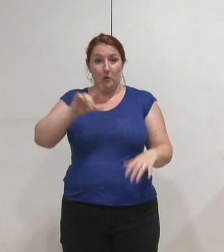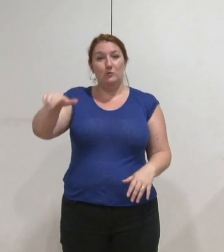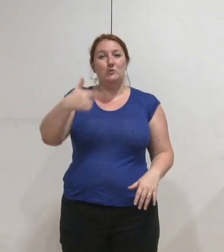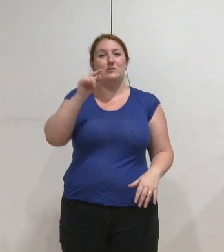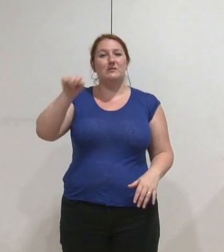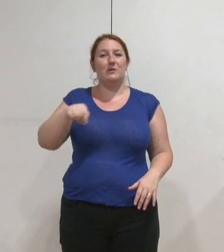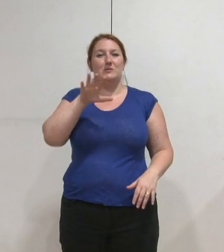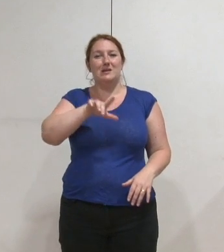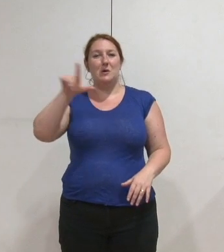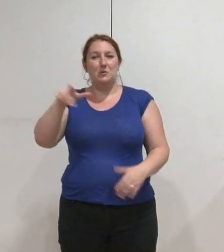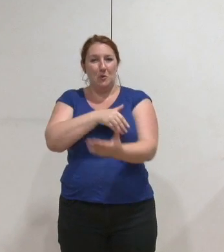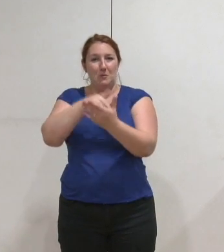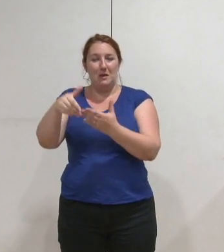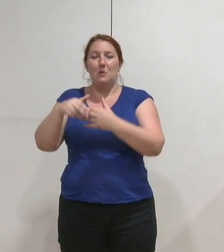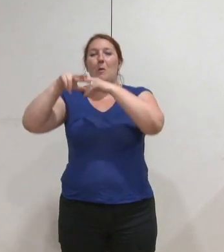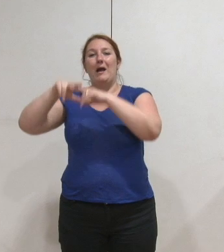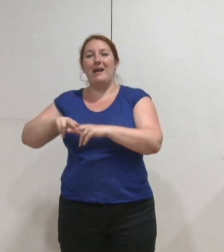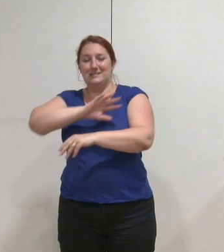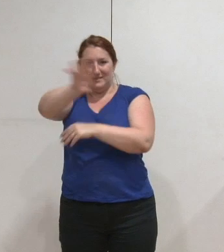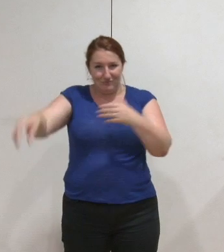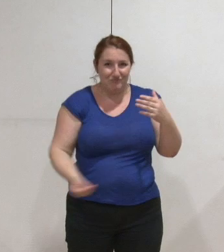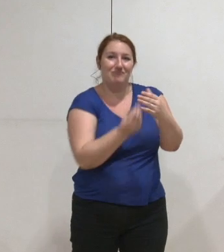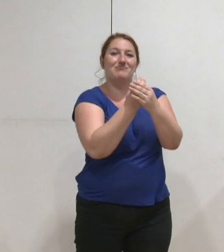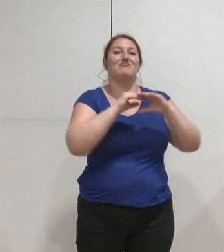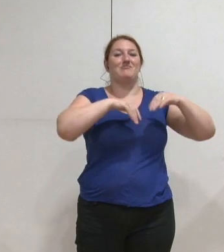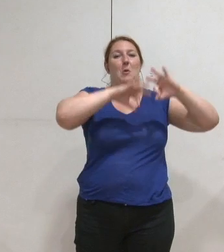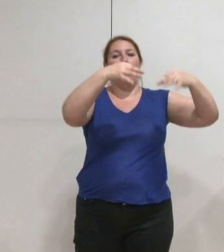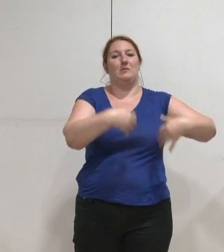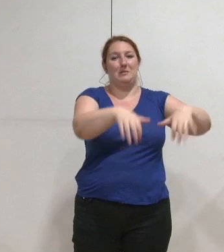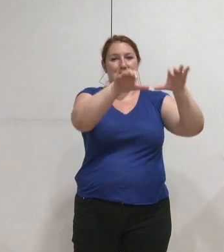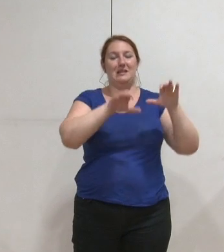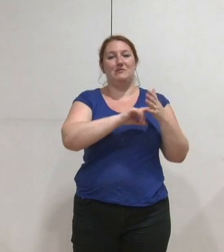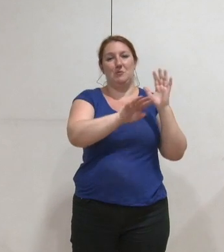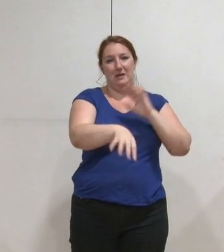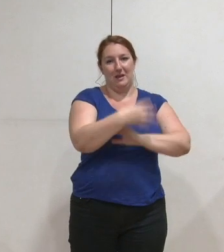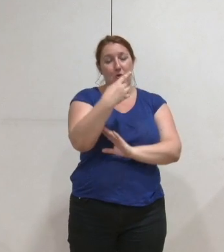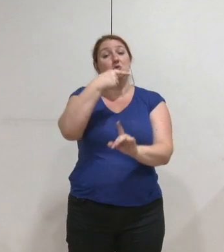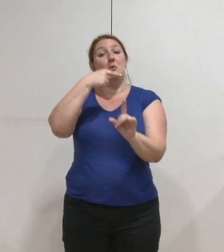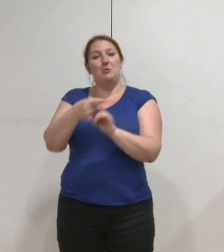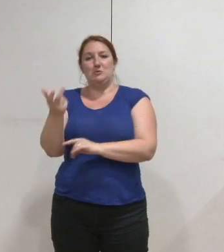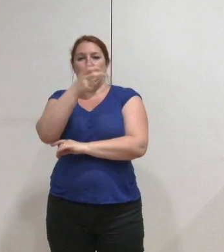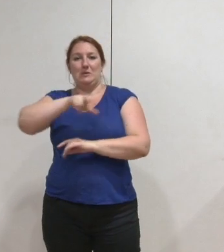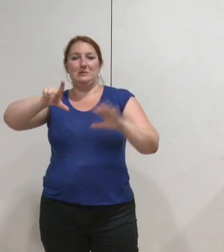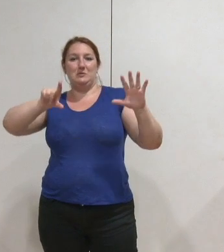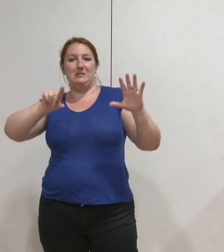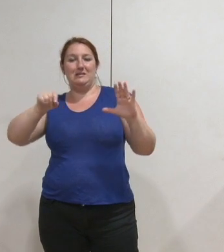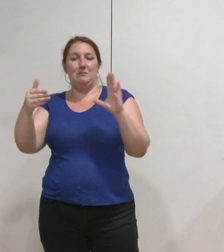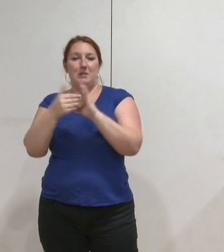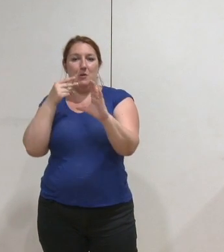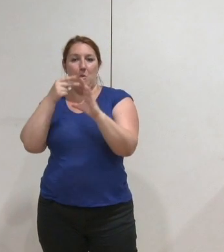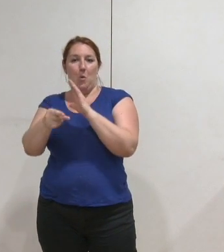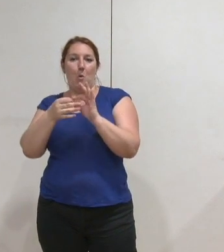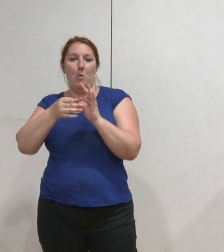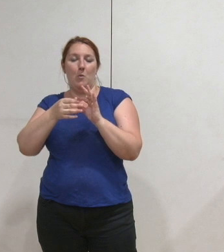restes à réaliser en recette au compte administratif 2014 plus 370000 € d'excédent